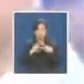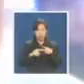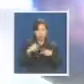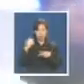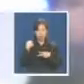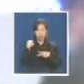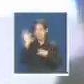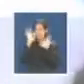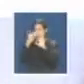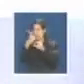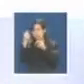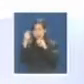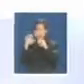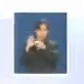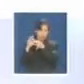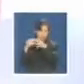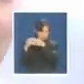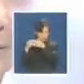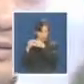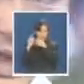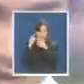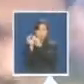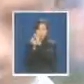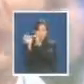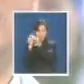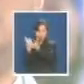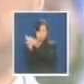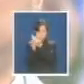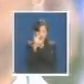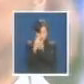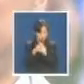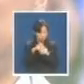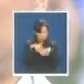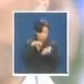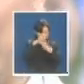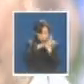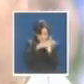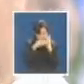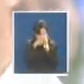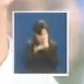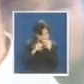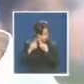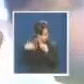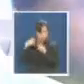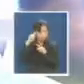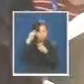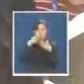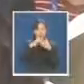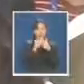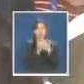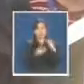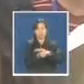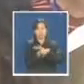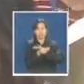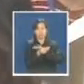ะไรต่างๆเนี่ยการทุจริตในเรื่องการจัดซื้อจัดจ้างจะลดลงไปเยอะนะครับเพียงแต่ยังทำไม่เสร็จตอนนี้สำนักงบประมาณกำลัง